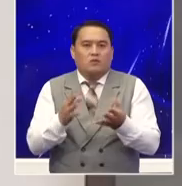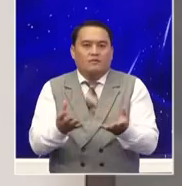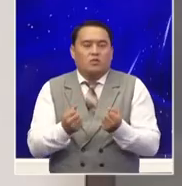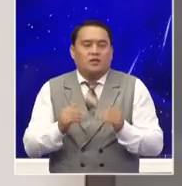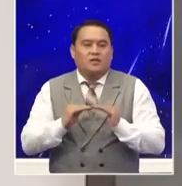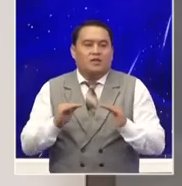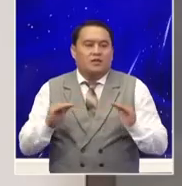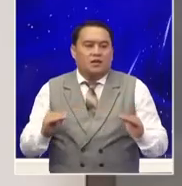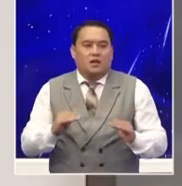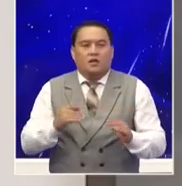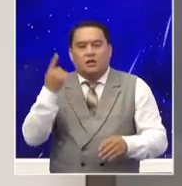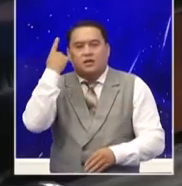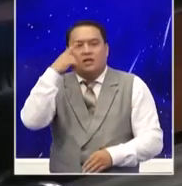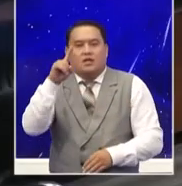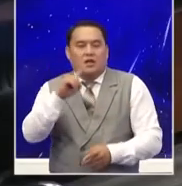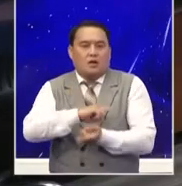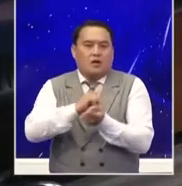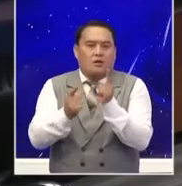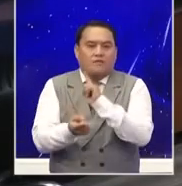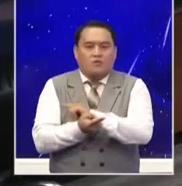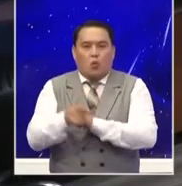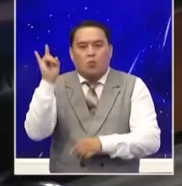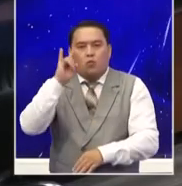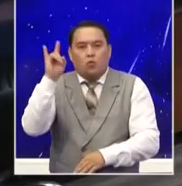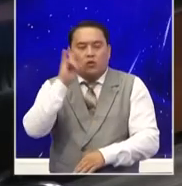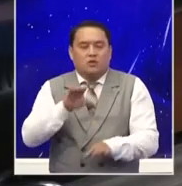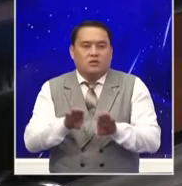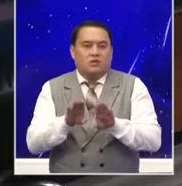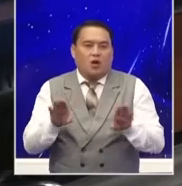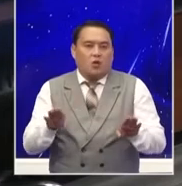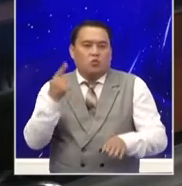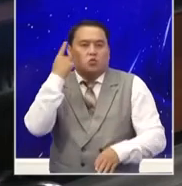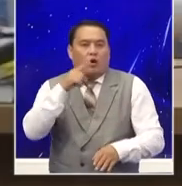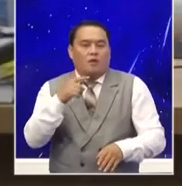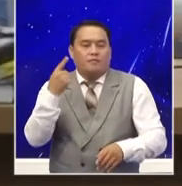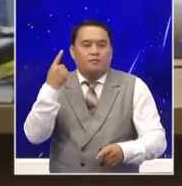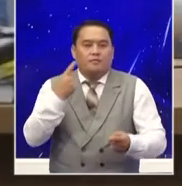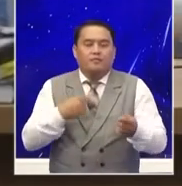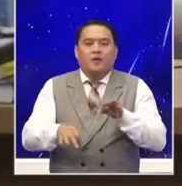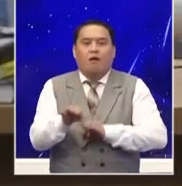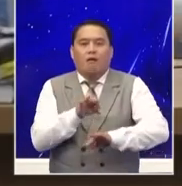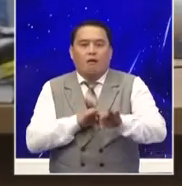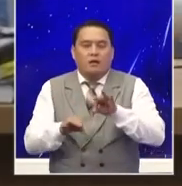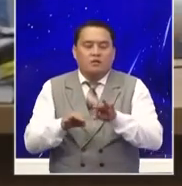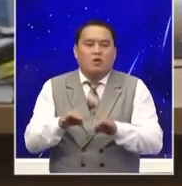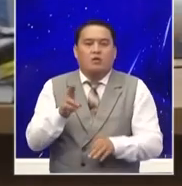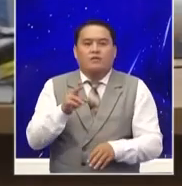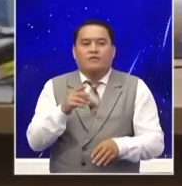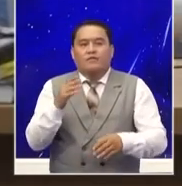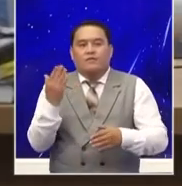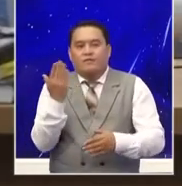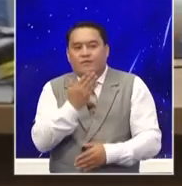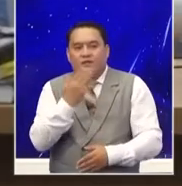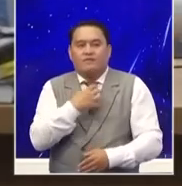детей, поэтому и родилась идея перенести его героев в мир мультипликации. По задумке авторов проекта, небольшой анимационный фильм, состоящий